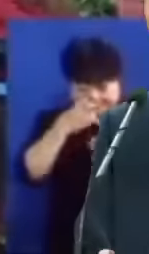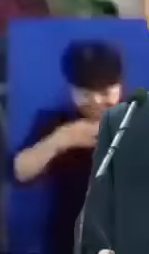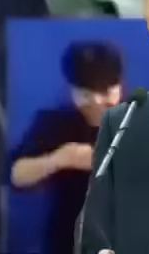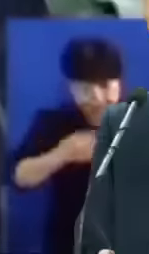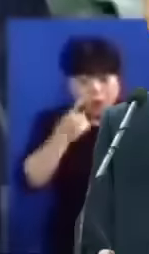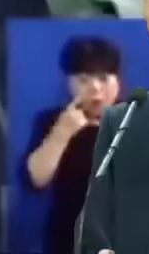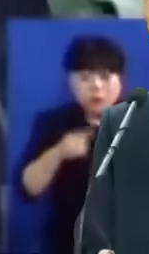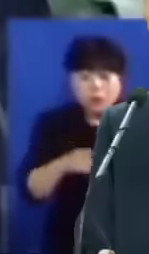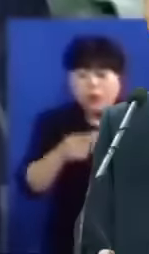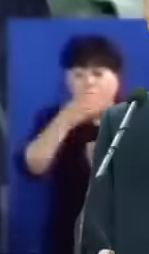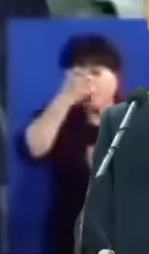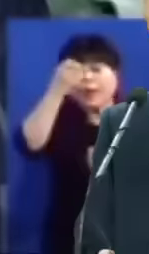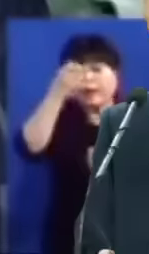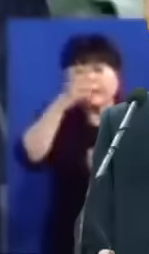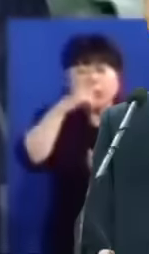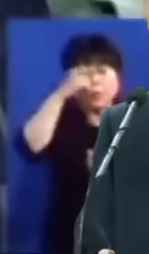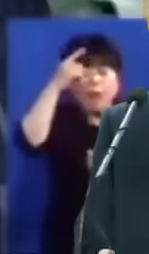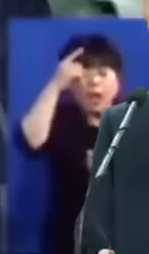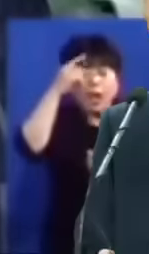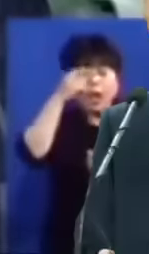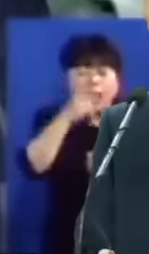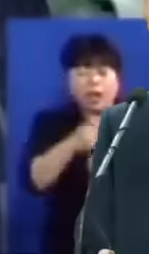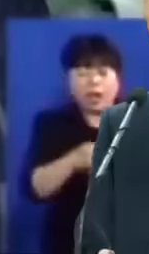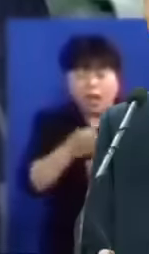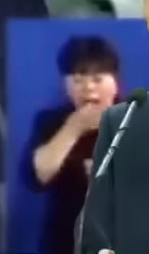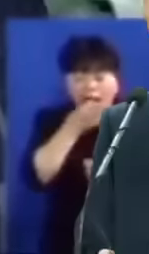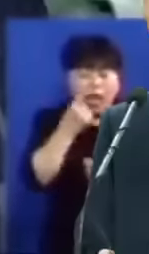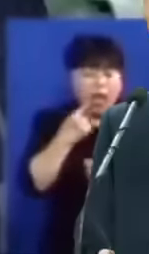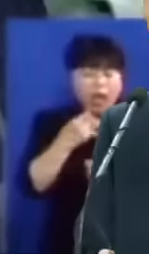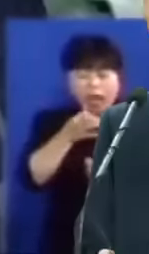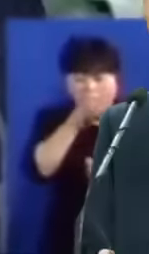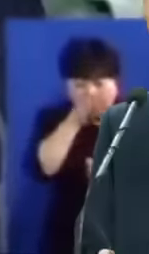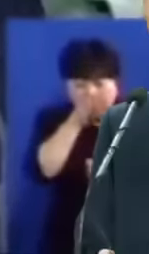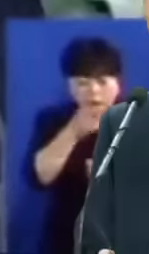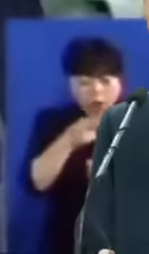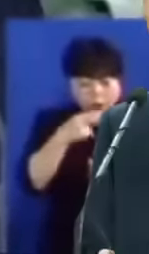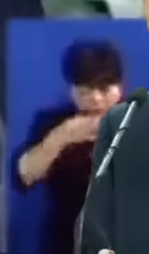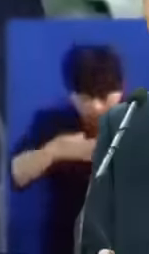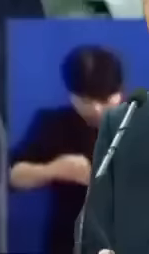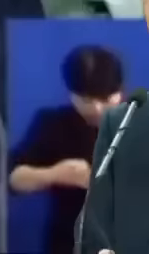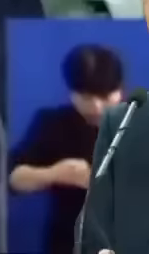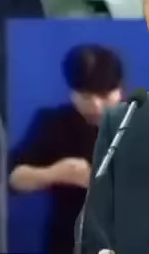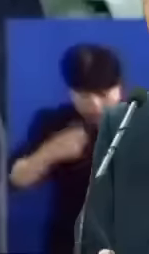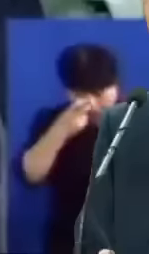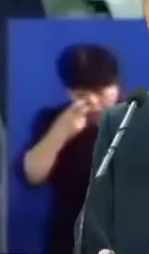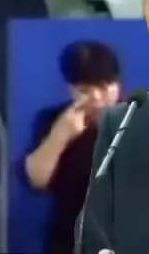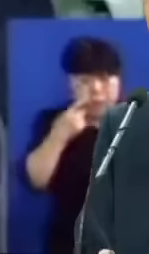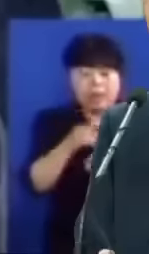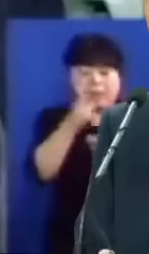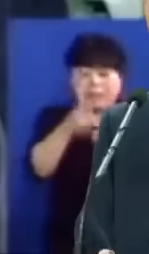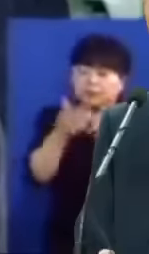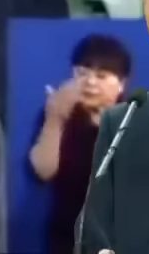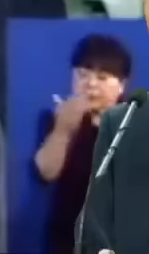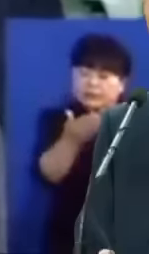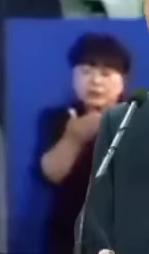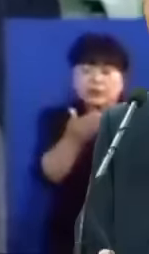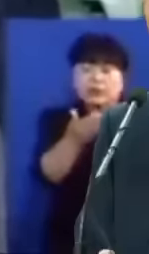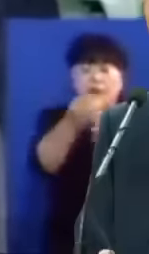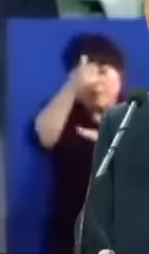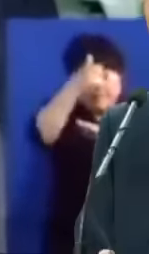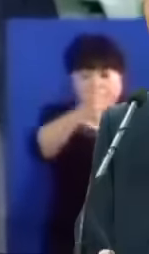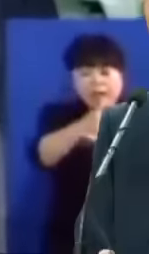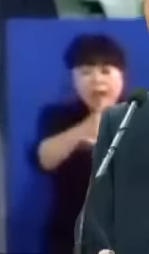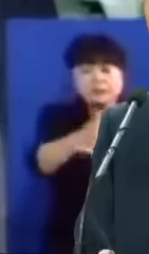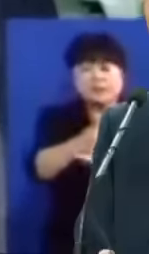것은 교만과 오만, 욕심과 탐심이 들어오냐 안 오냐 이걸 점검해야 되는 것입니다. 예수님께서